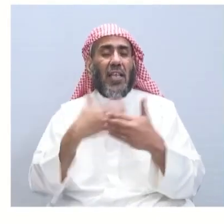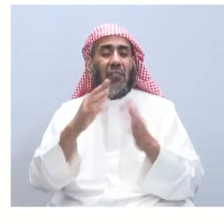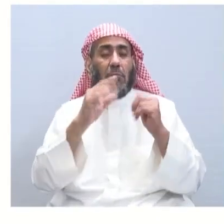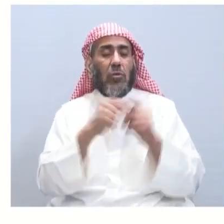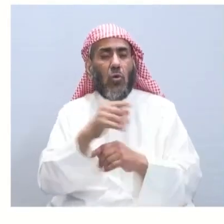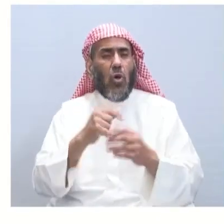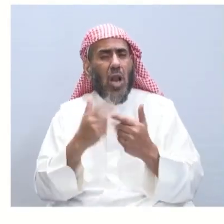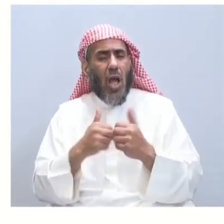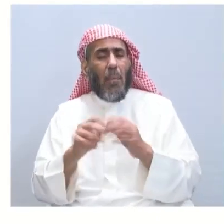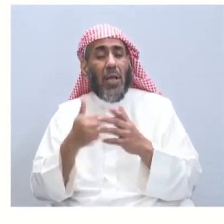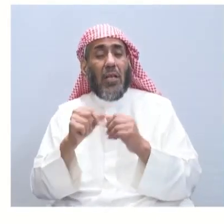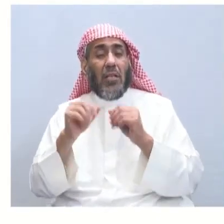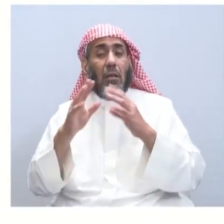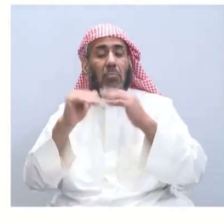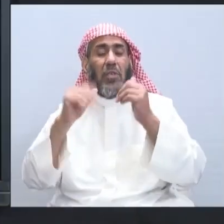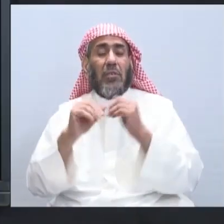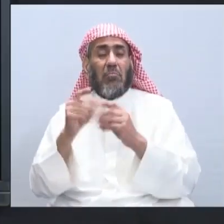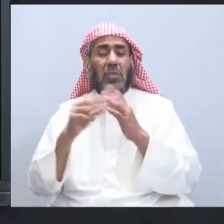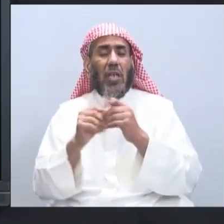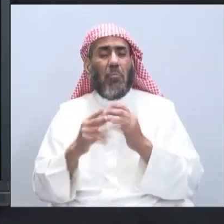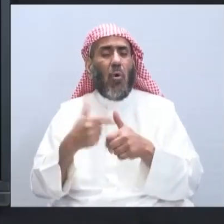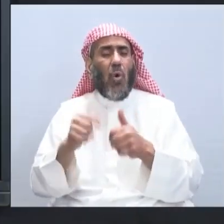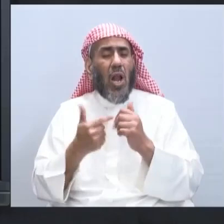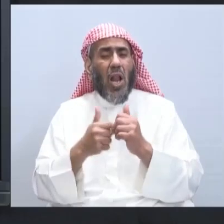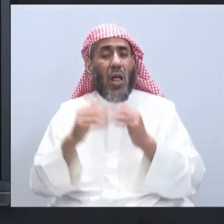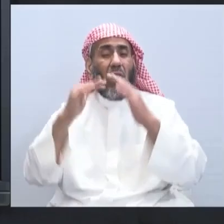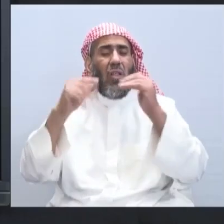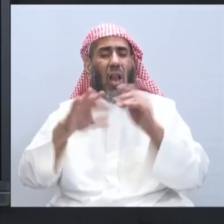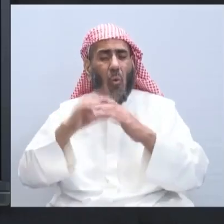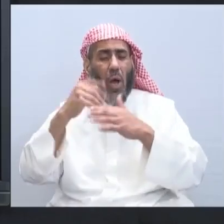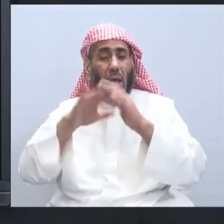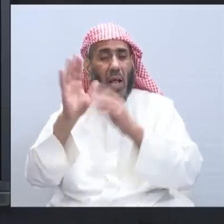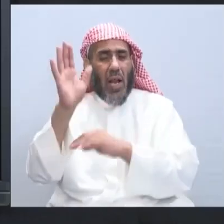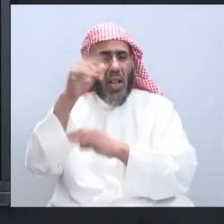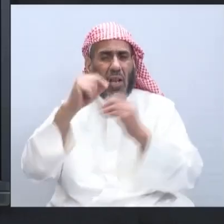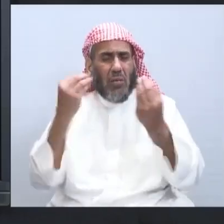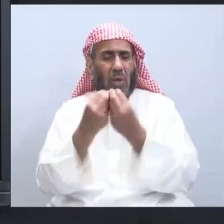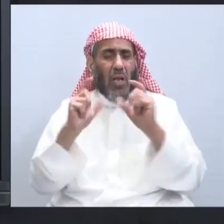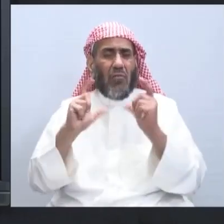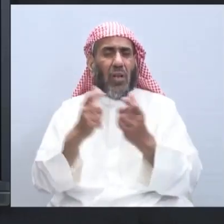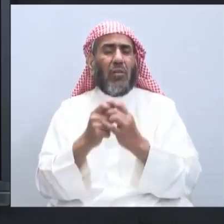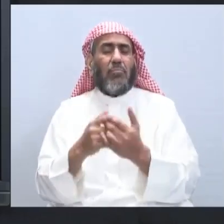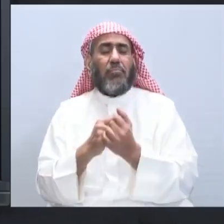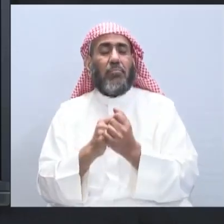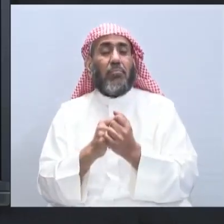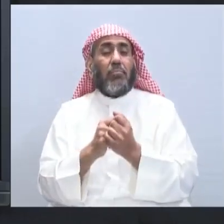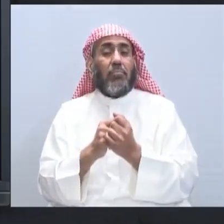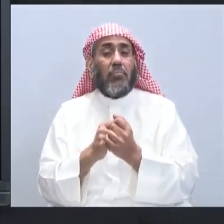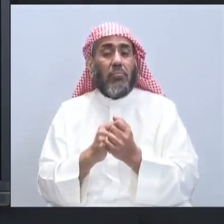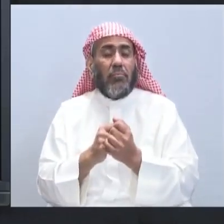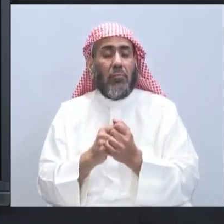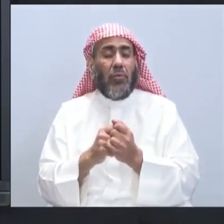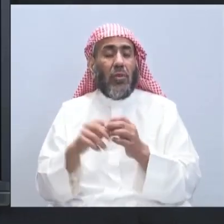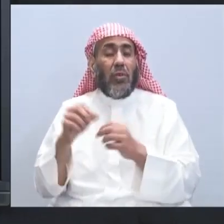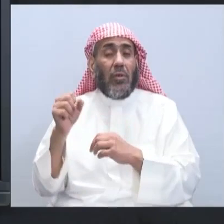ان بدايات المسرحيه هي الظل او خيال الظل كان يعني يجمع الاطفال ثم ياتي في